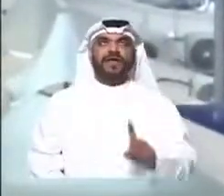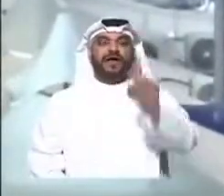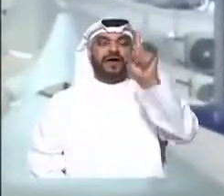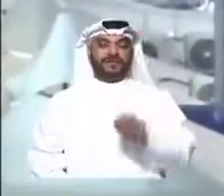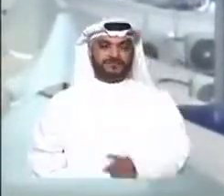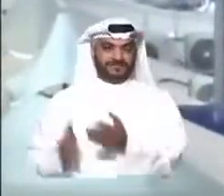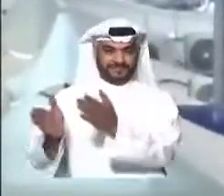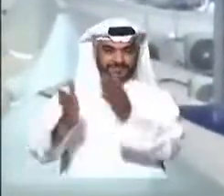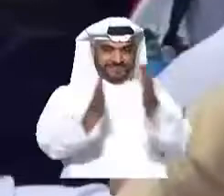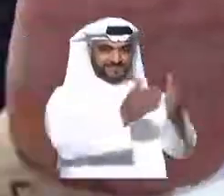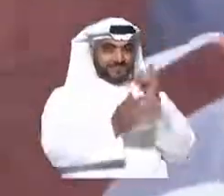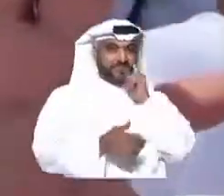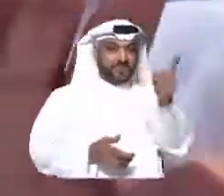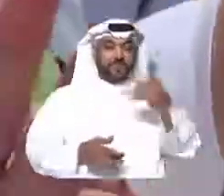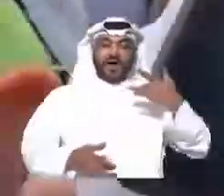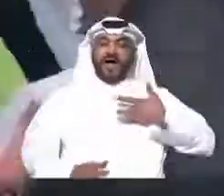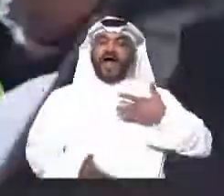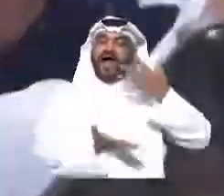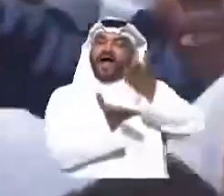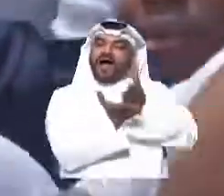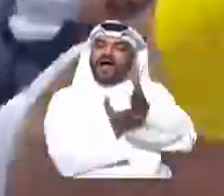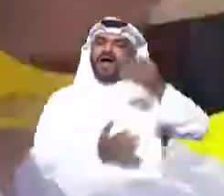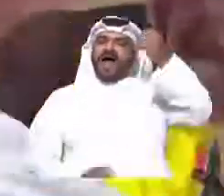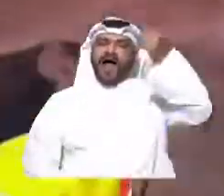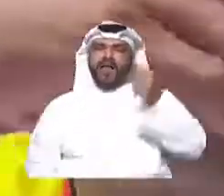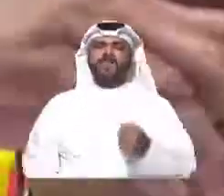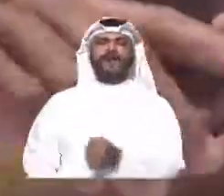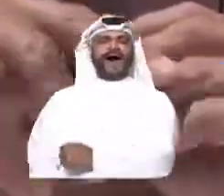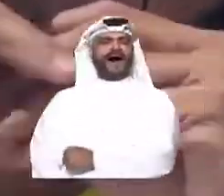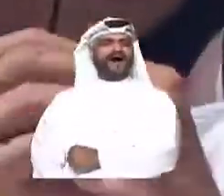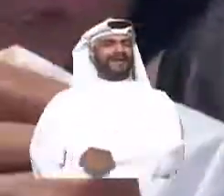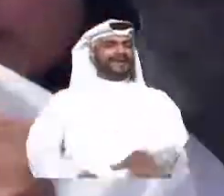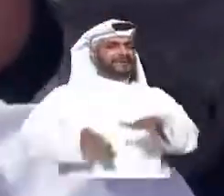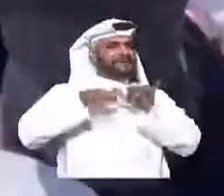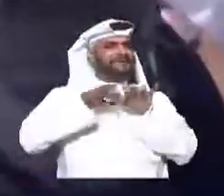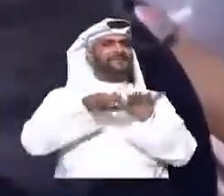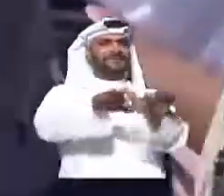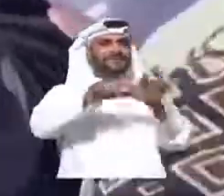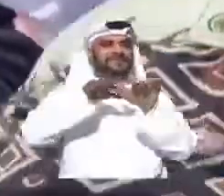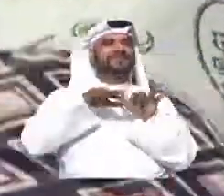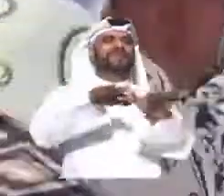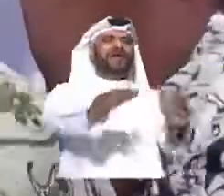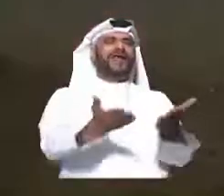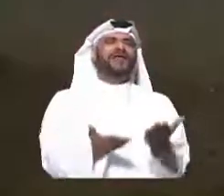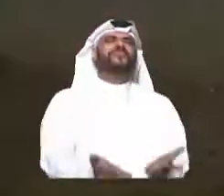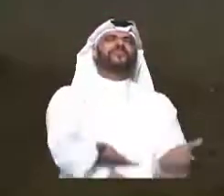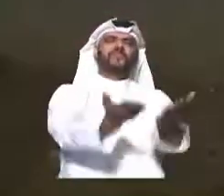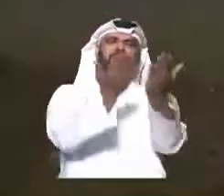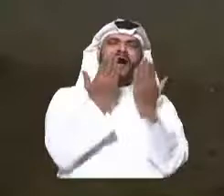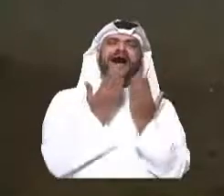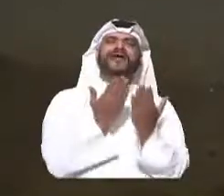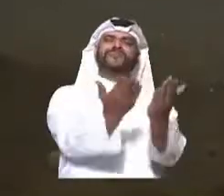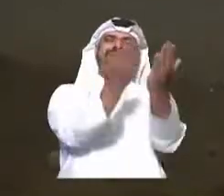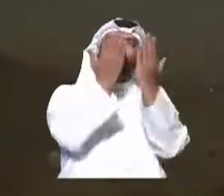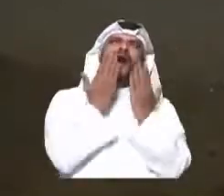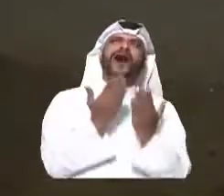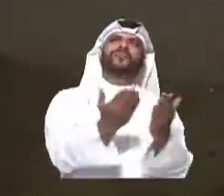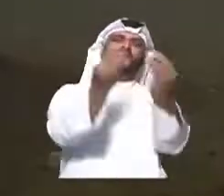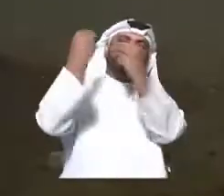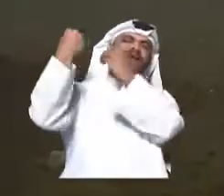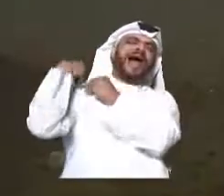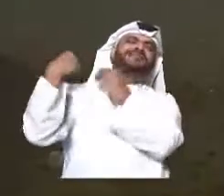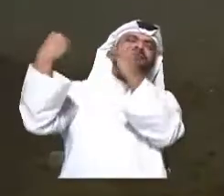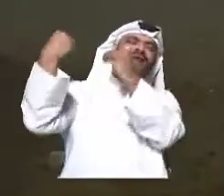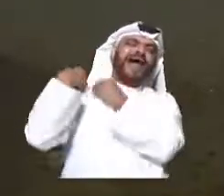وسط أجواء إيمانية تجرد خلالها من زينة الدنيا، رافعين أكف الضراعة للمولى عز وجل، راجين الرحمة